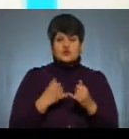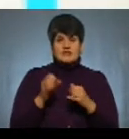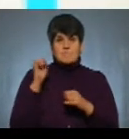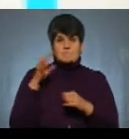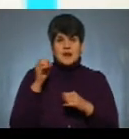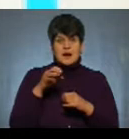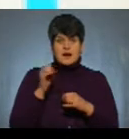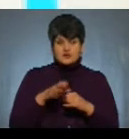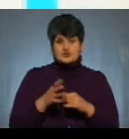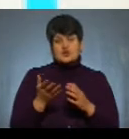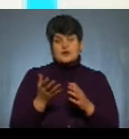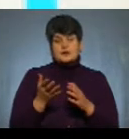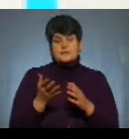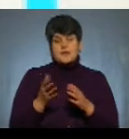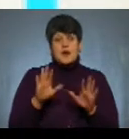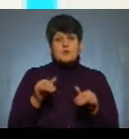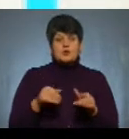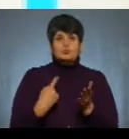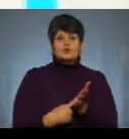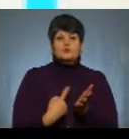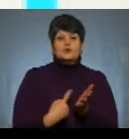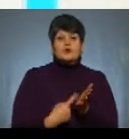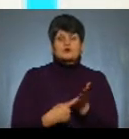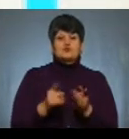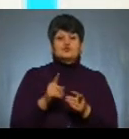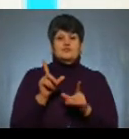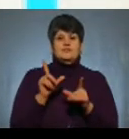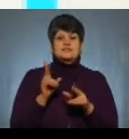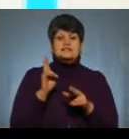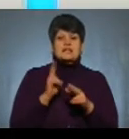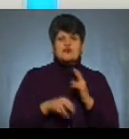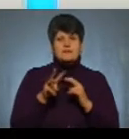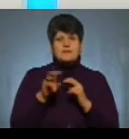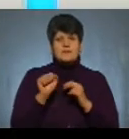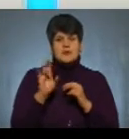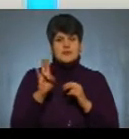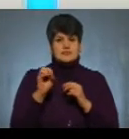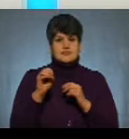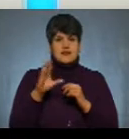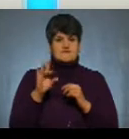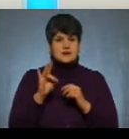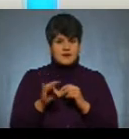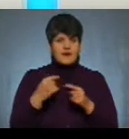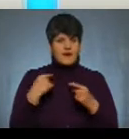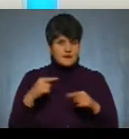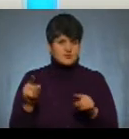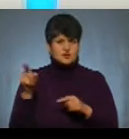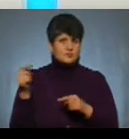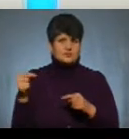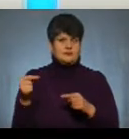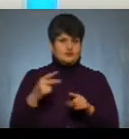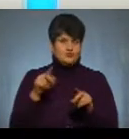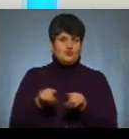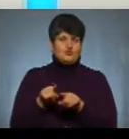жовтий мигаючий світлофор, таким чином потім стверджують поліцейським, що він завершував маневр, а інший водій з іншого